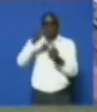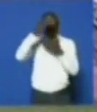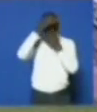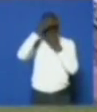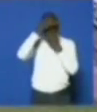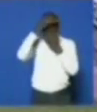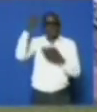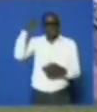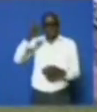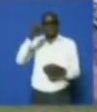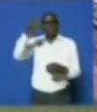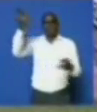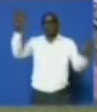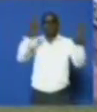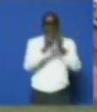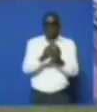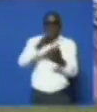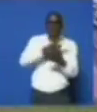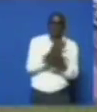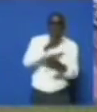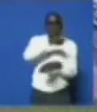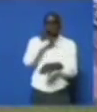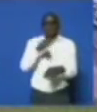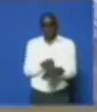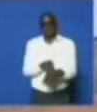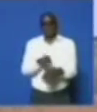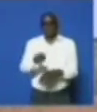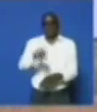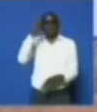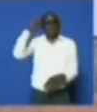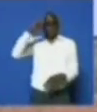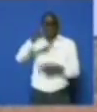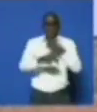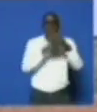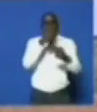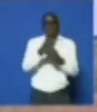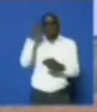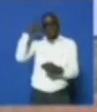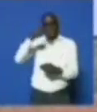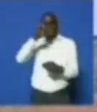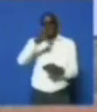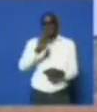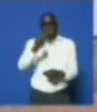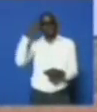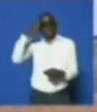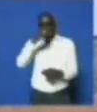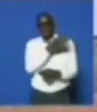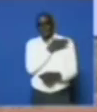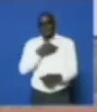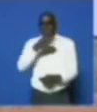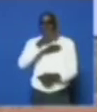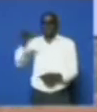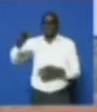bientôt prévue une rencontre entre le mali le haut commissariat des nations unies pour les réfugiés et le burkina faso afin de